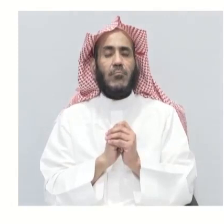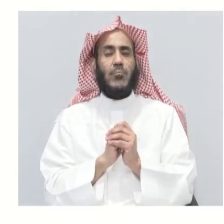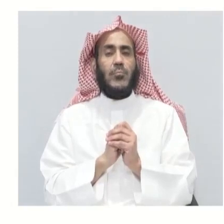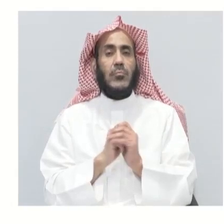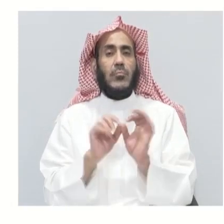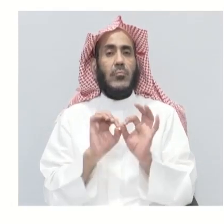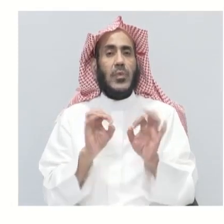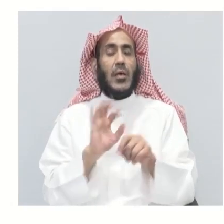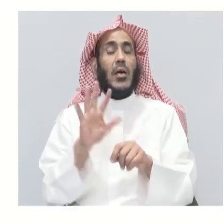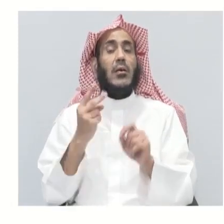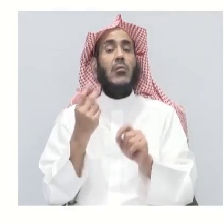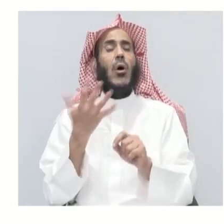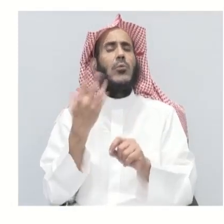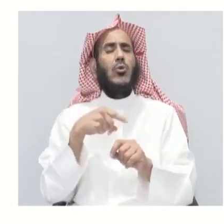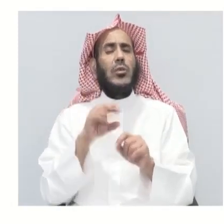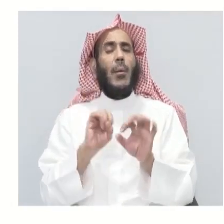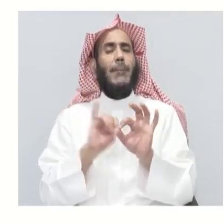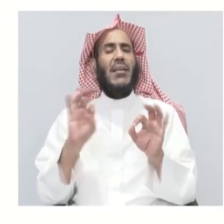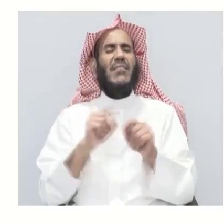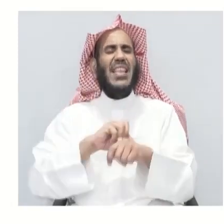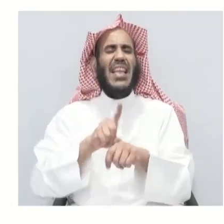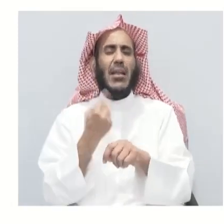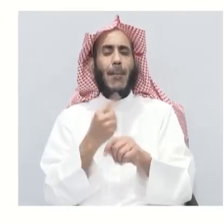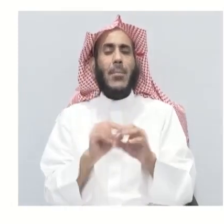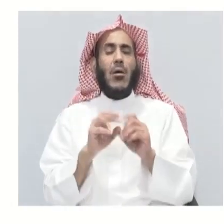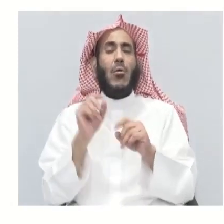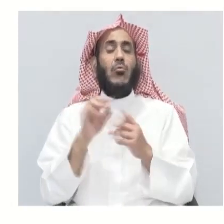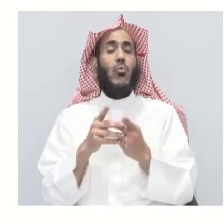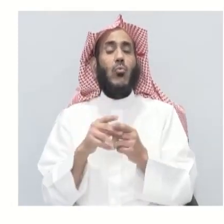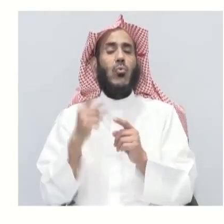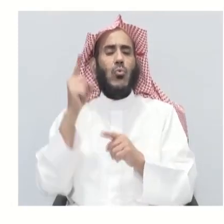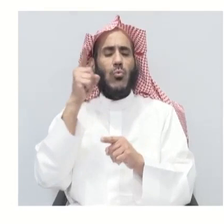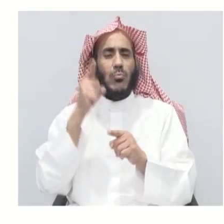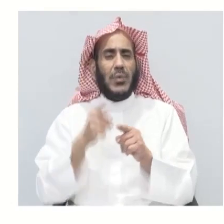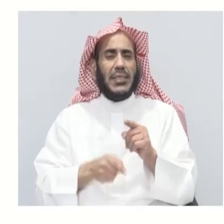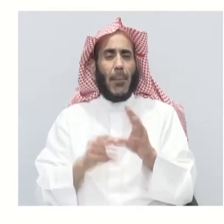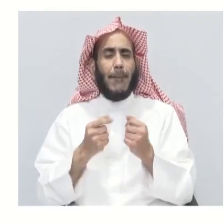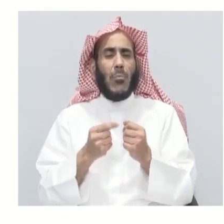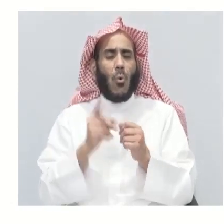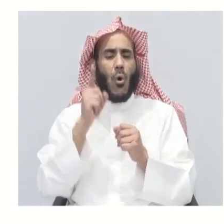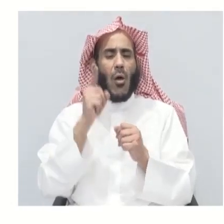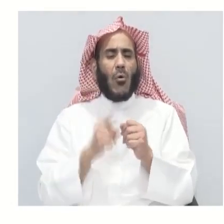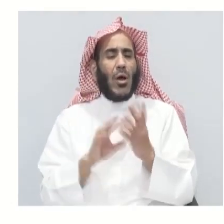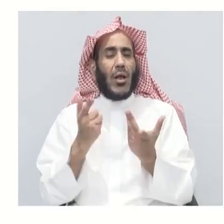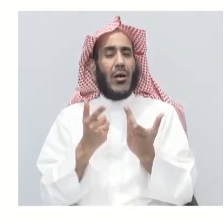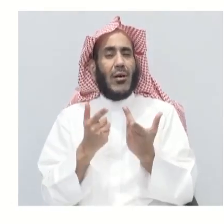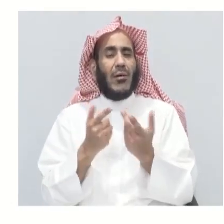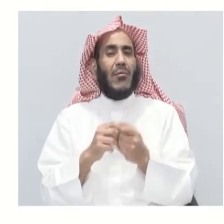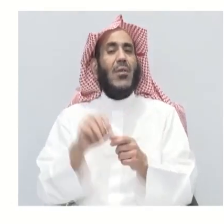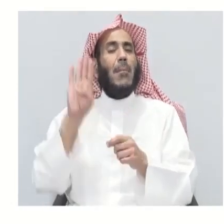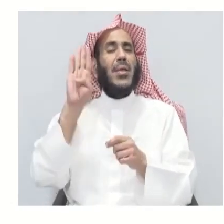السرعه 25 متر لكل ثانيه ل تملت اي وبي وسي ودي وجدت ال 25 في البي